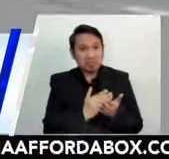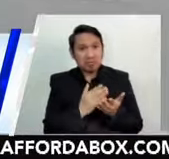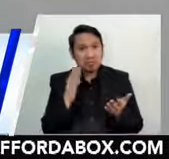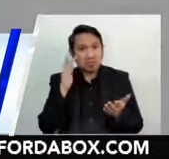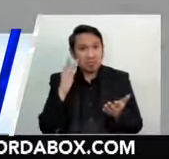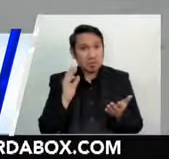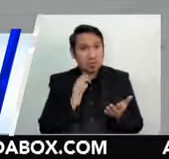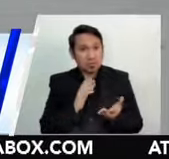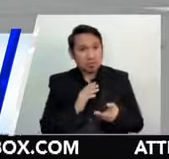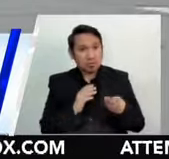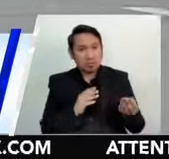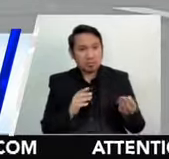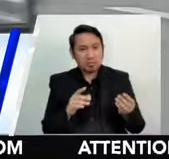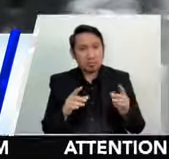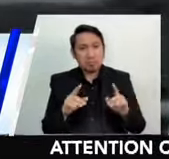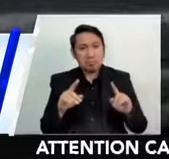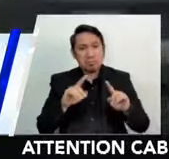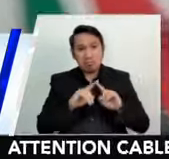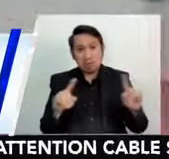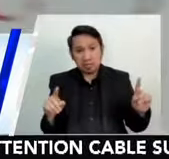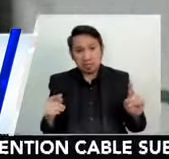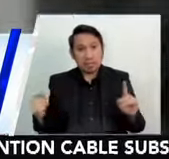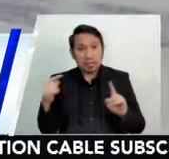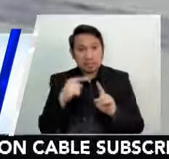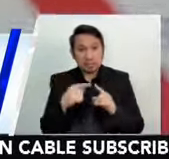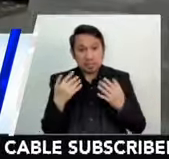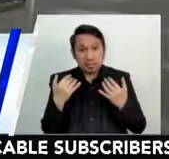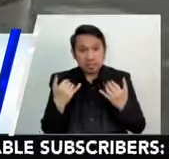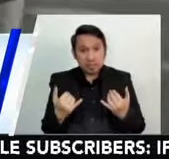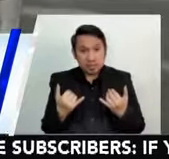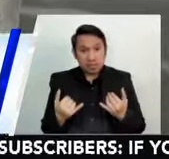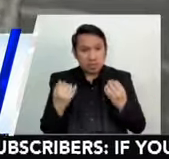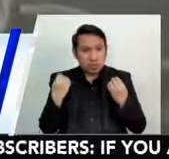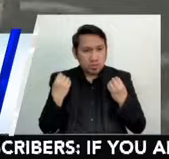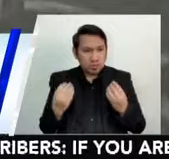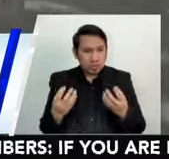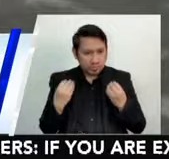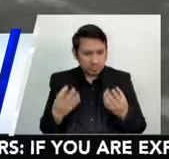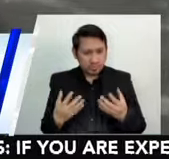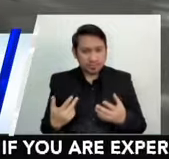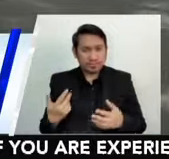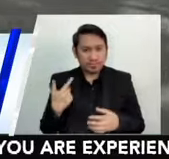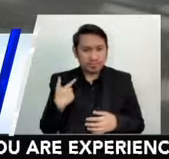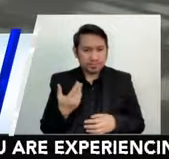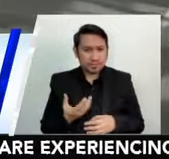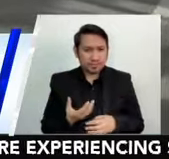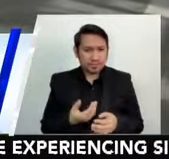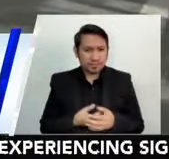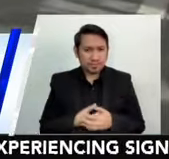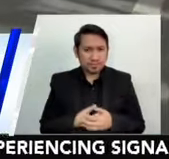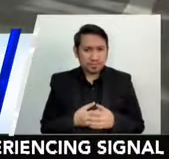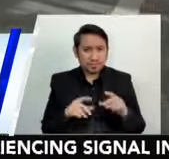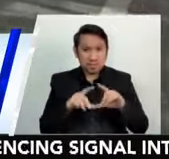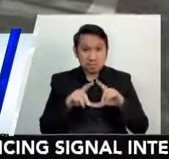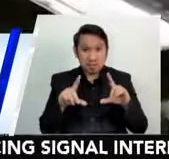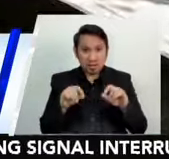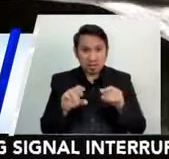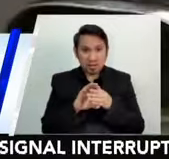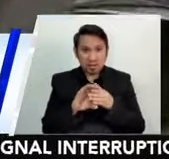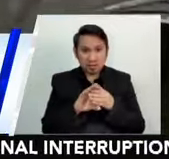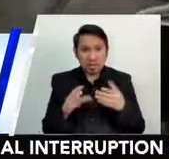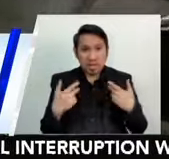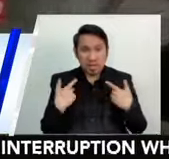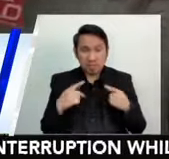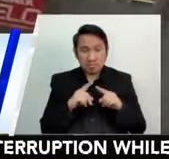Sapagkat hanggang sa ngayon, Sir Igan, ay maraming may hawak ng mga pantawid pasada card, pero wala po itong mga laman. Kaya hindi